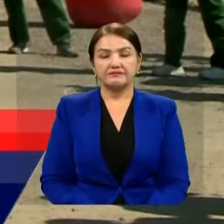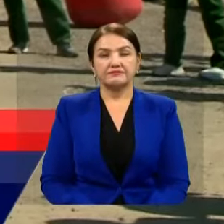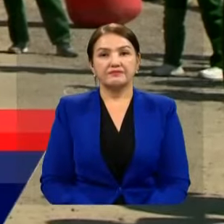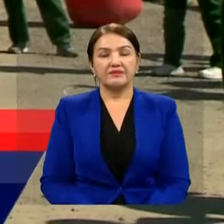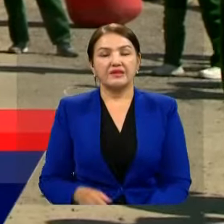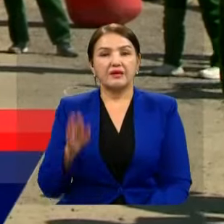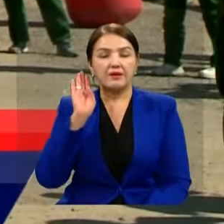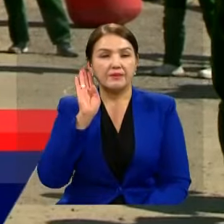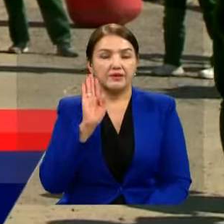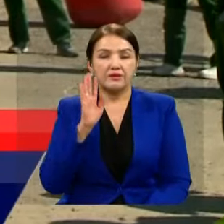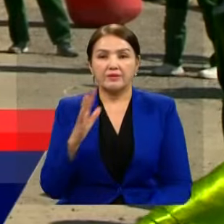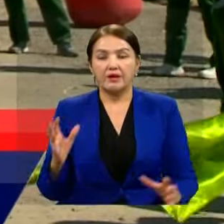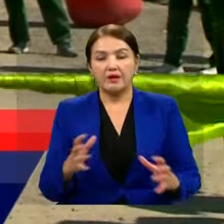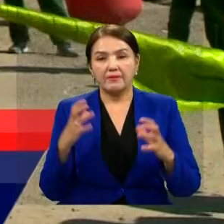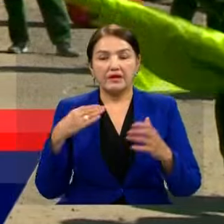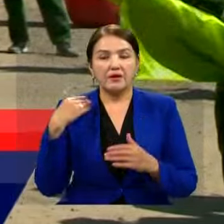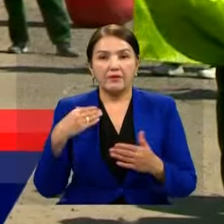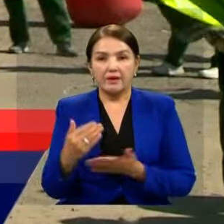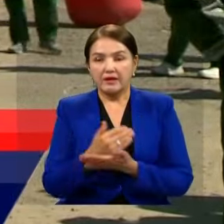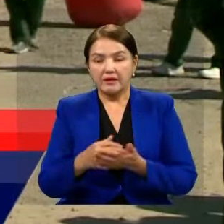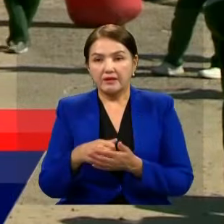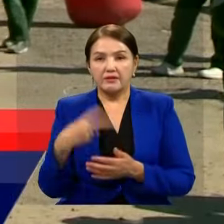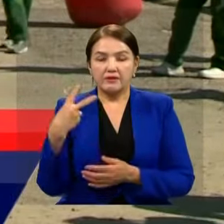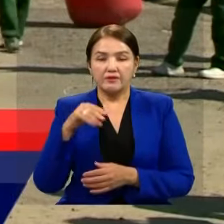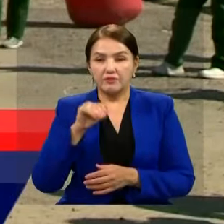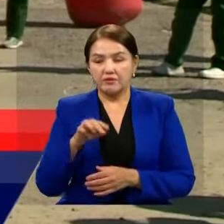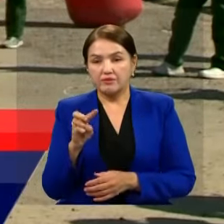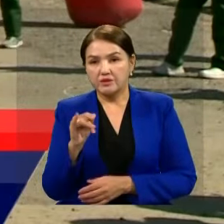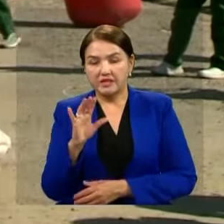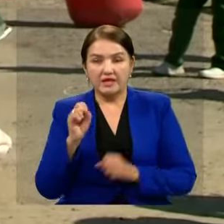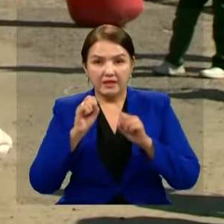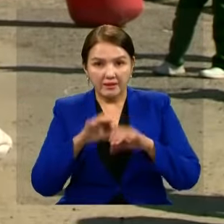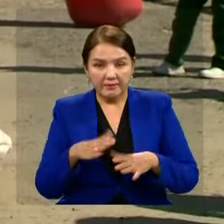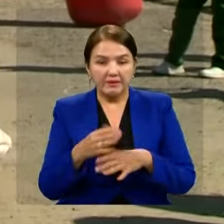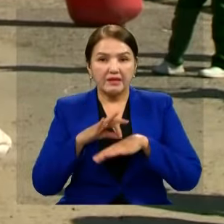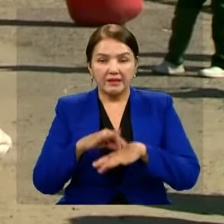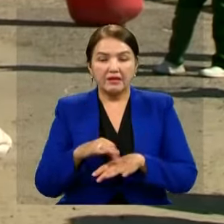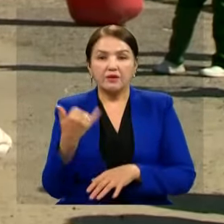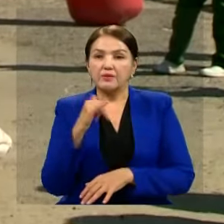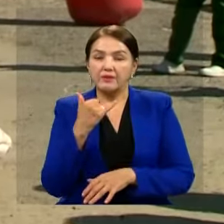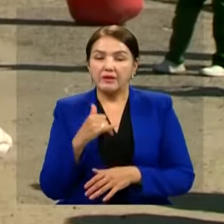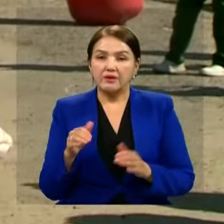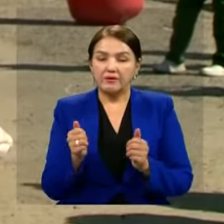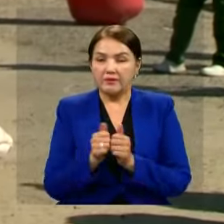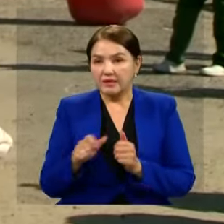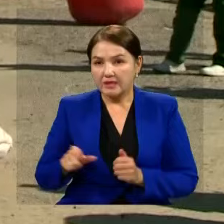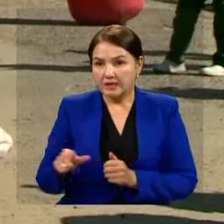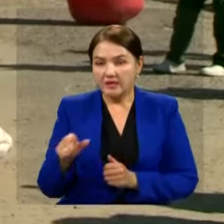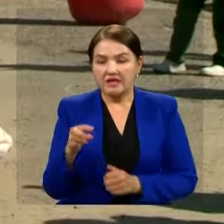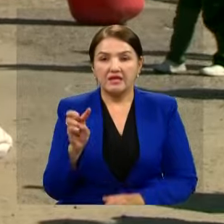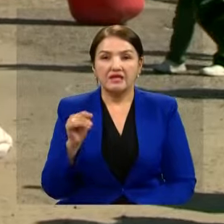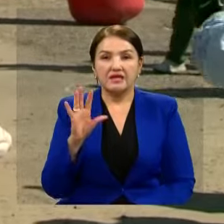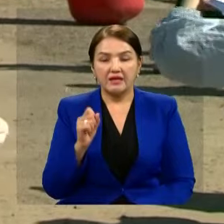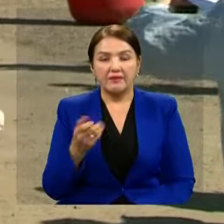На территории Актюбинского водохранилища мы собрали около 20 тонн мусора. До этого мы проводили субботник возле реки Илек, Каргала и